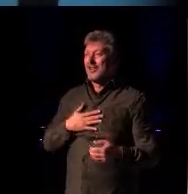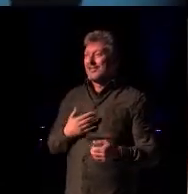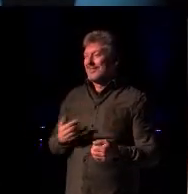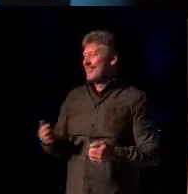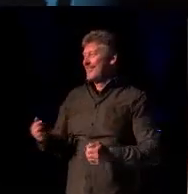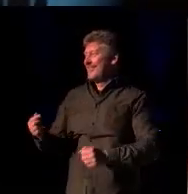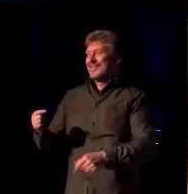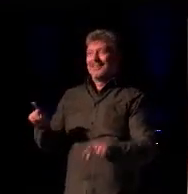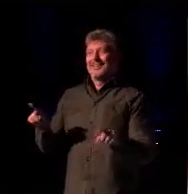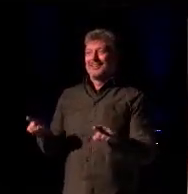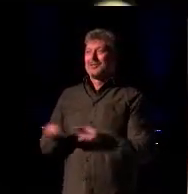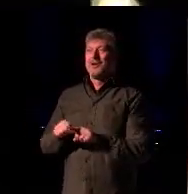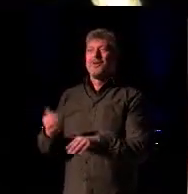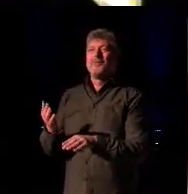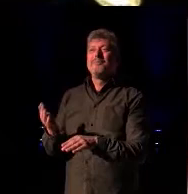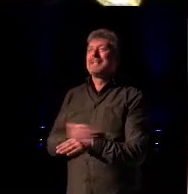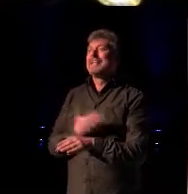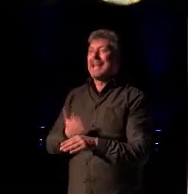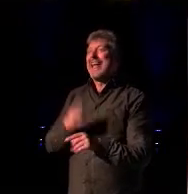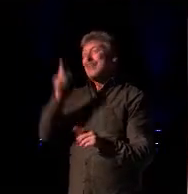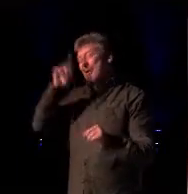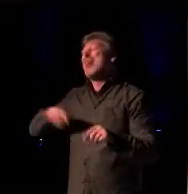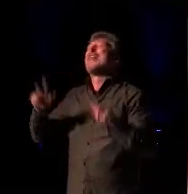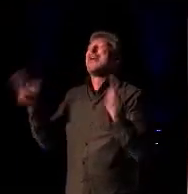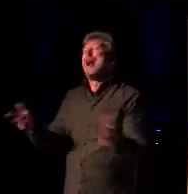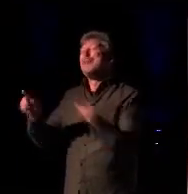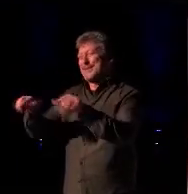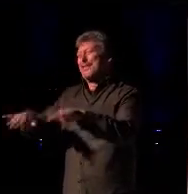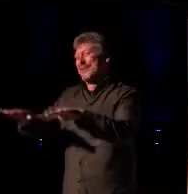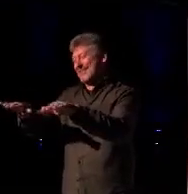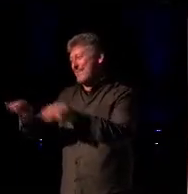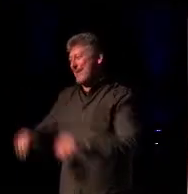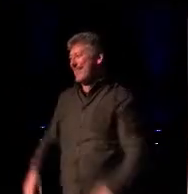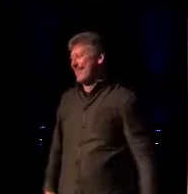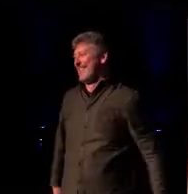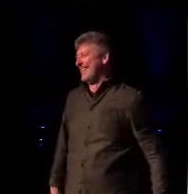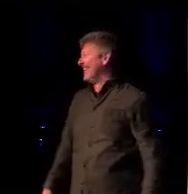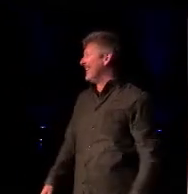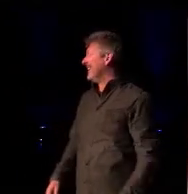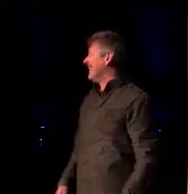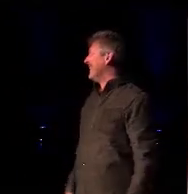trener. Da kan jeg ta en liten pause der. Kjempebra.